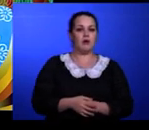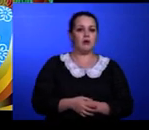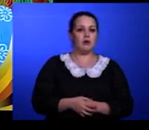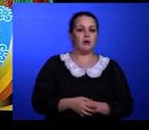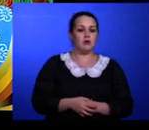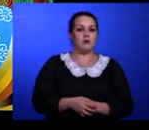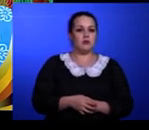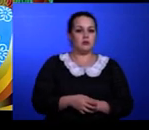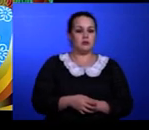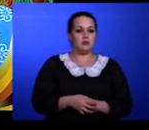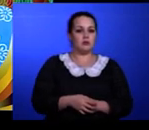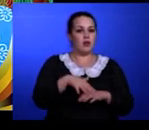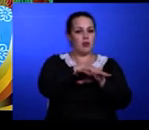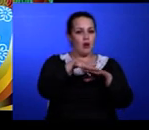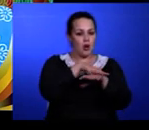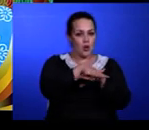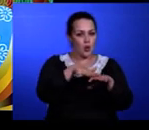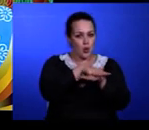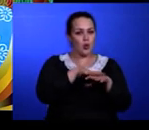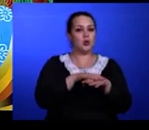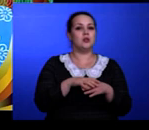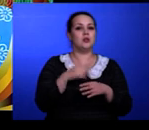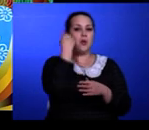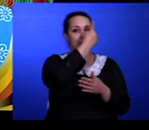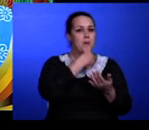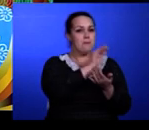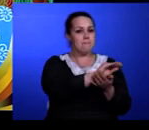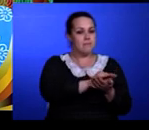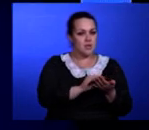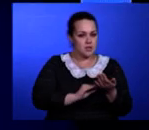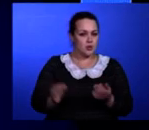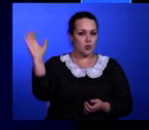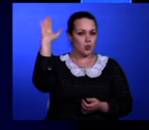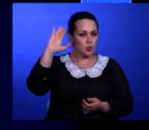деятель народный писатель узбекистана